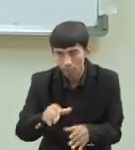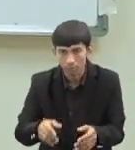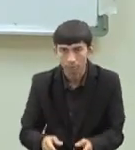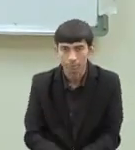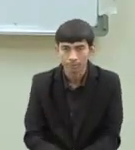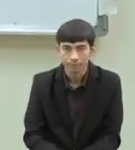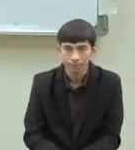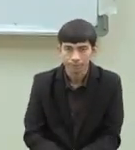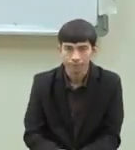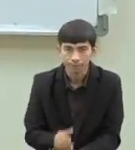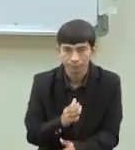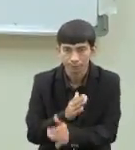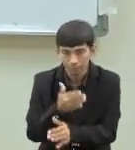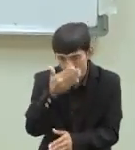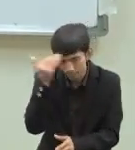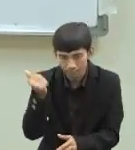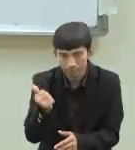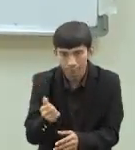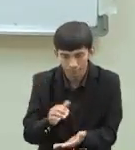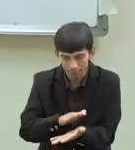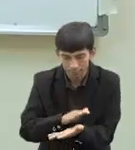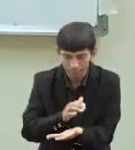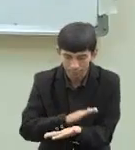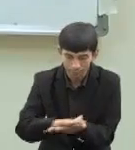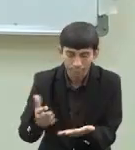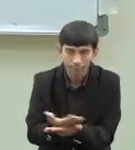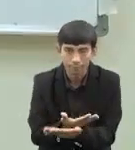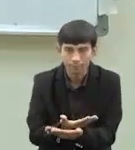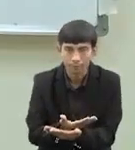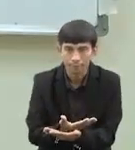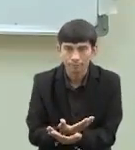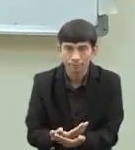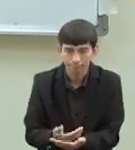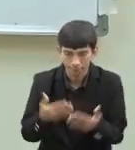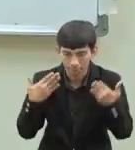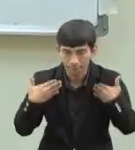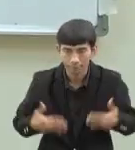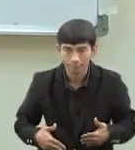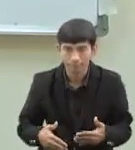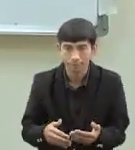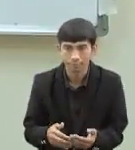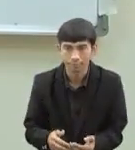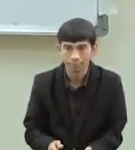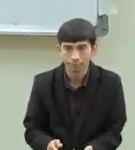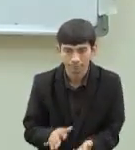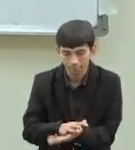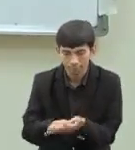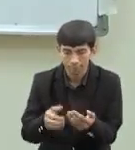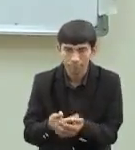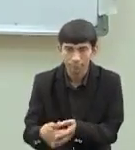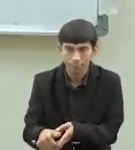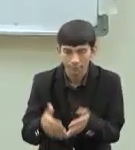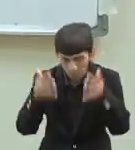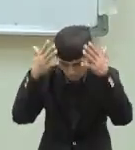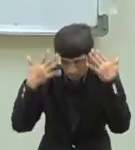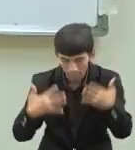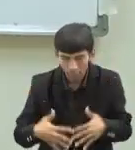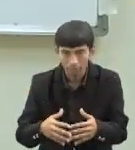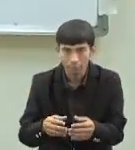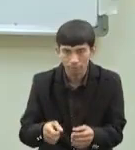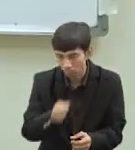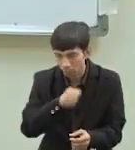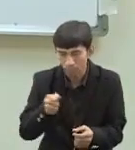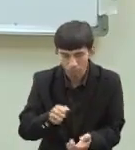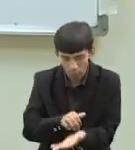khlu nè con nè chà hai công plus môi tiệt nấu cứ trơ thơ à nào mày chà ca sầm ạt khuôn pran mình trăm tờ liêng sầm ạt đai cứ